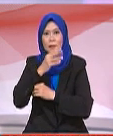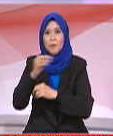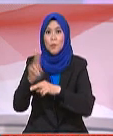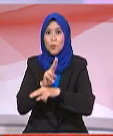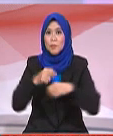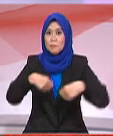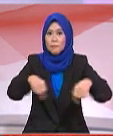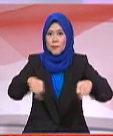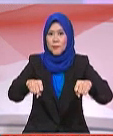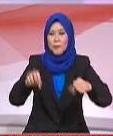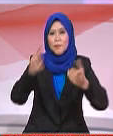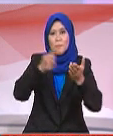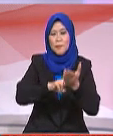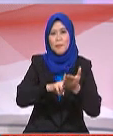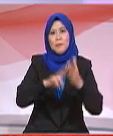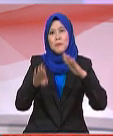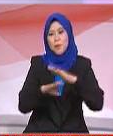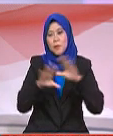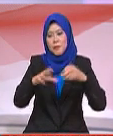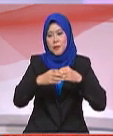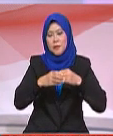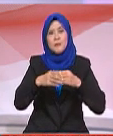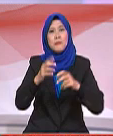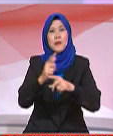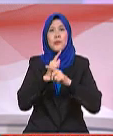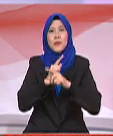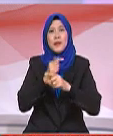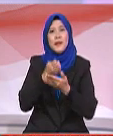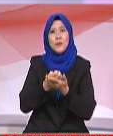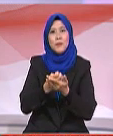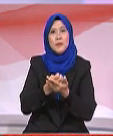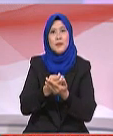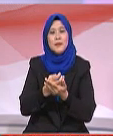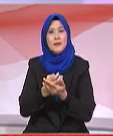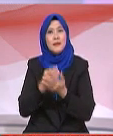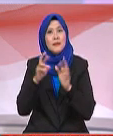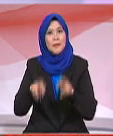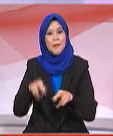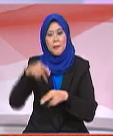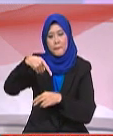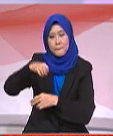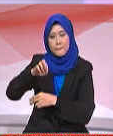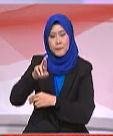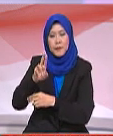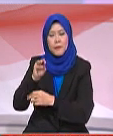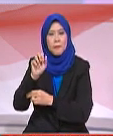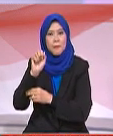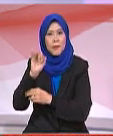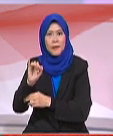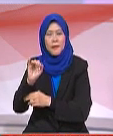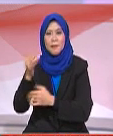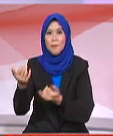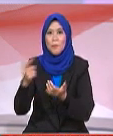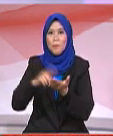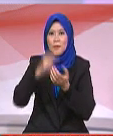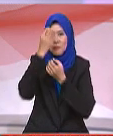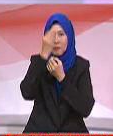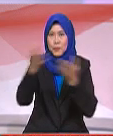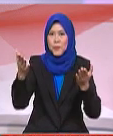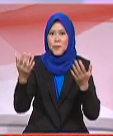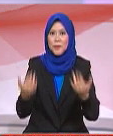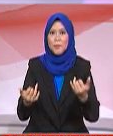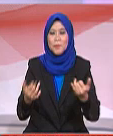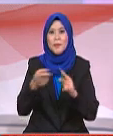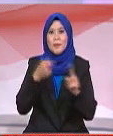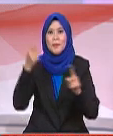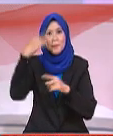bermotosikal berdaftar di bawah pakej Bantuan Perlindungan Ekonomi dan Rakyat Malaysia PERMAI. Untuk laporan penuh dan perkembangan semasa dari